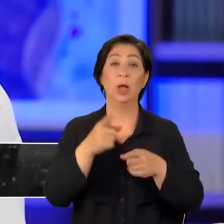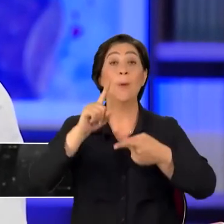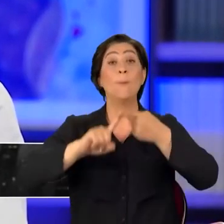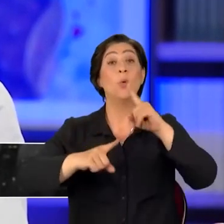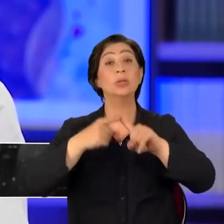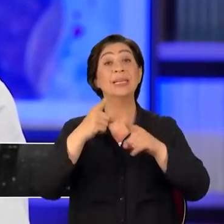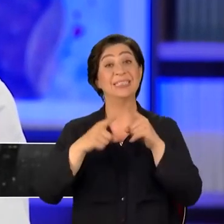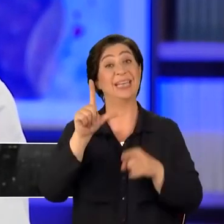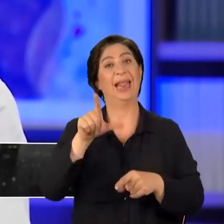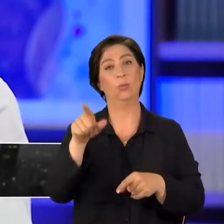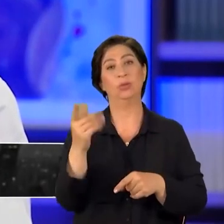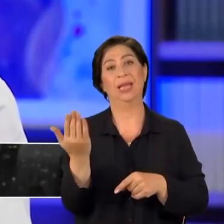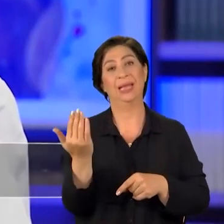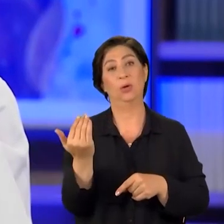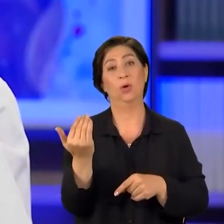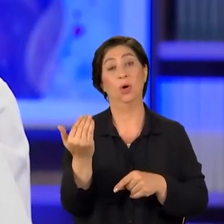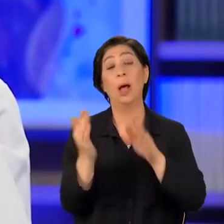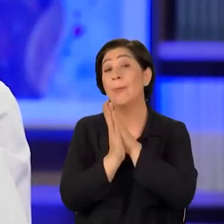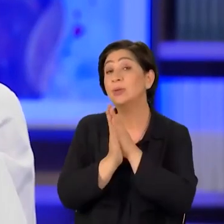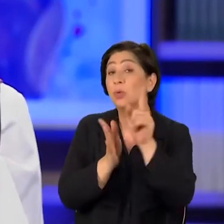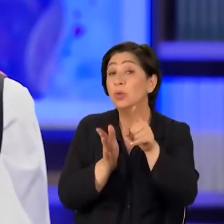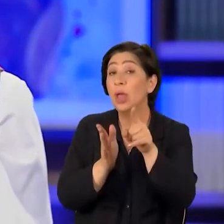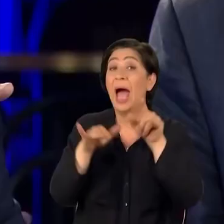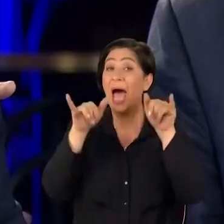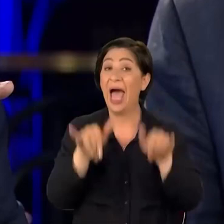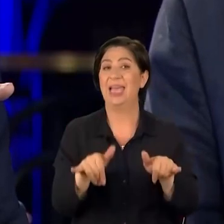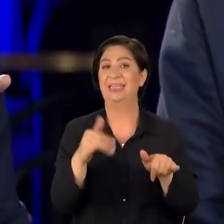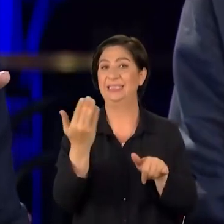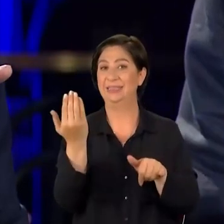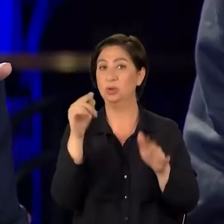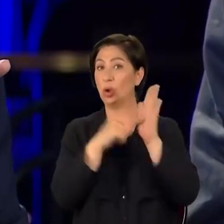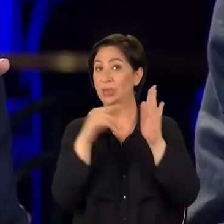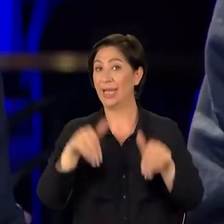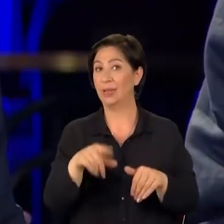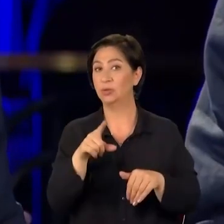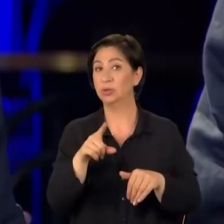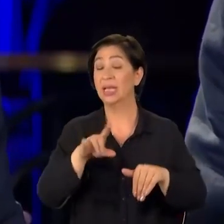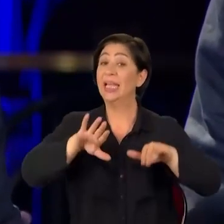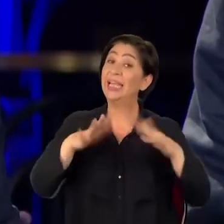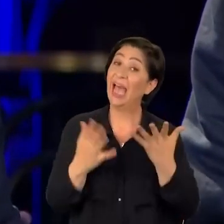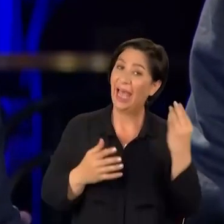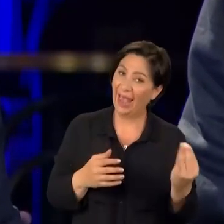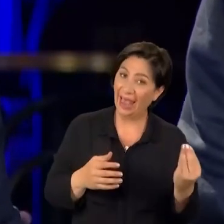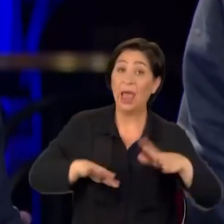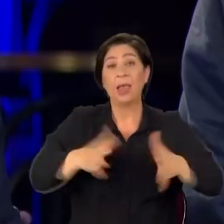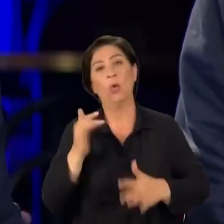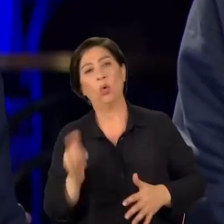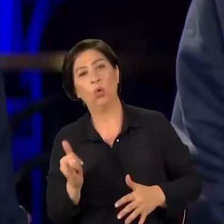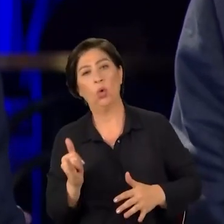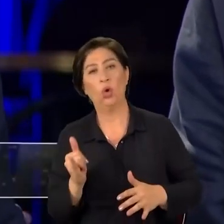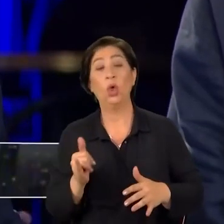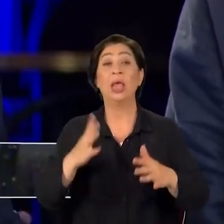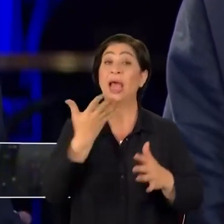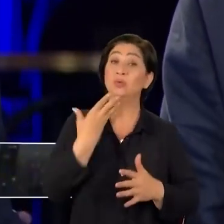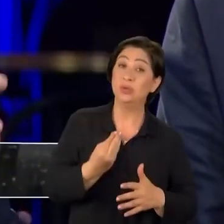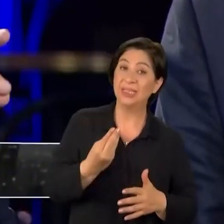de bundan gelir. Evet. Pardon ama bak, yine aynı şeye geldik. Ya iyiyiz ya kötü. Ya